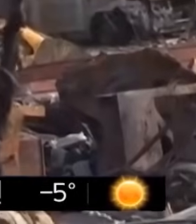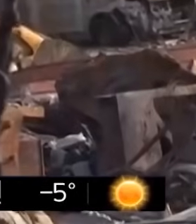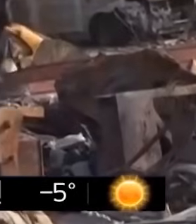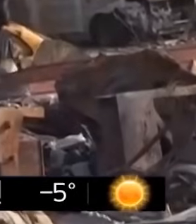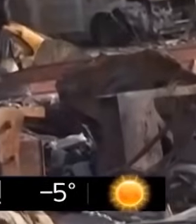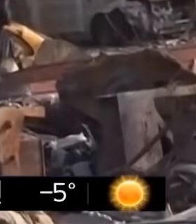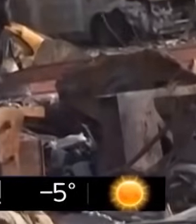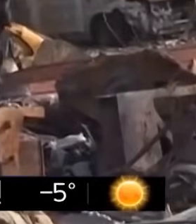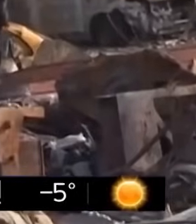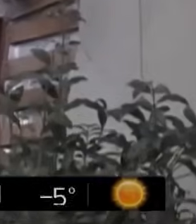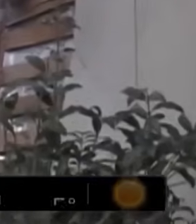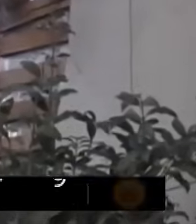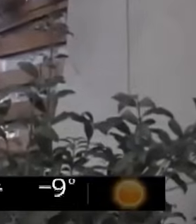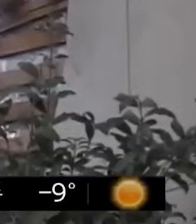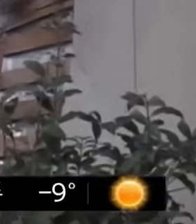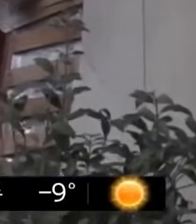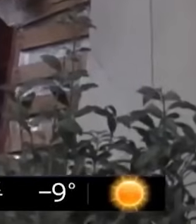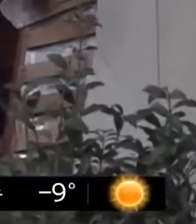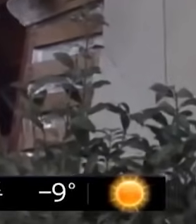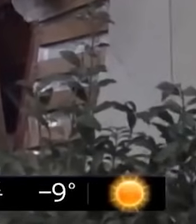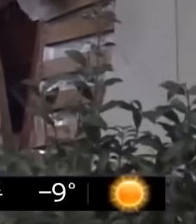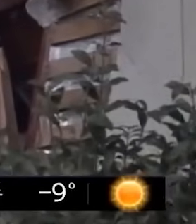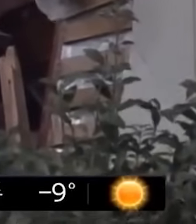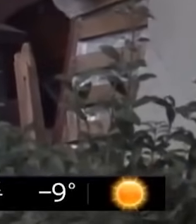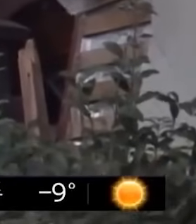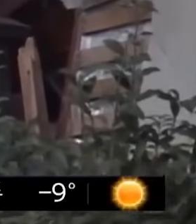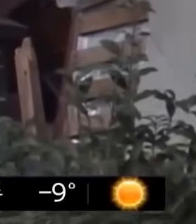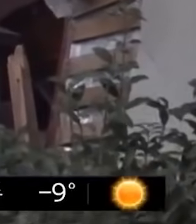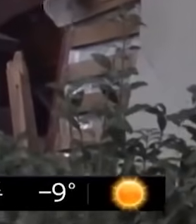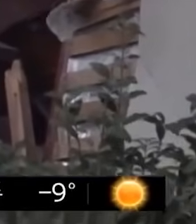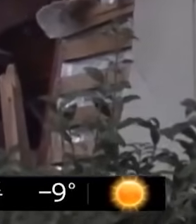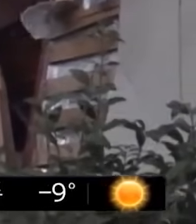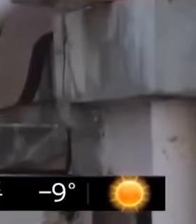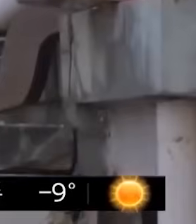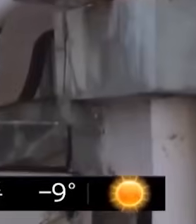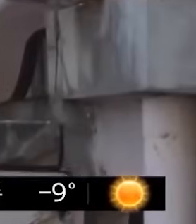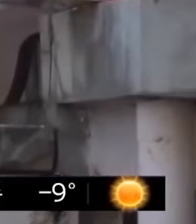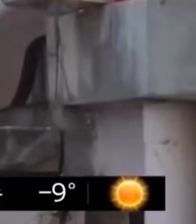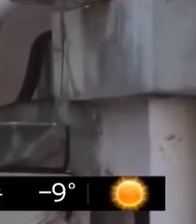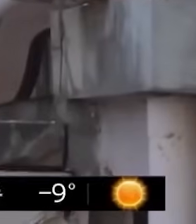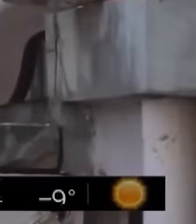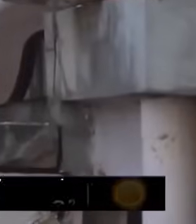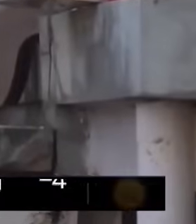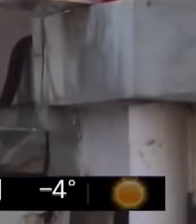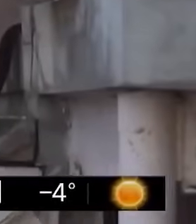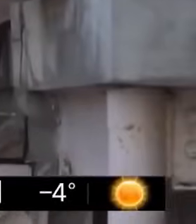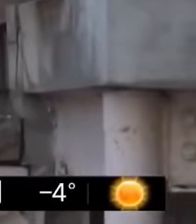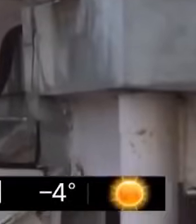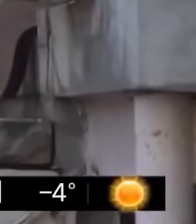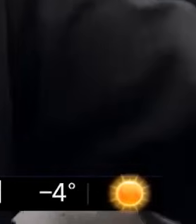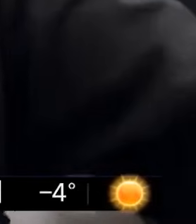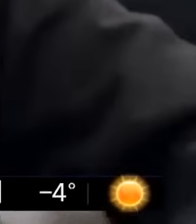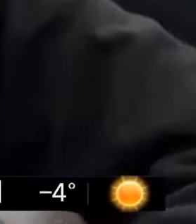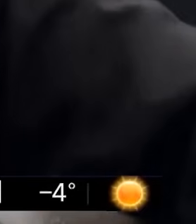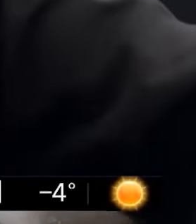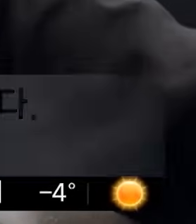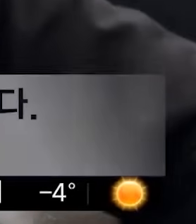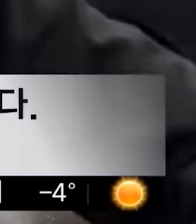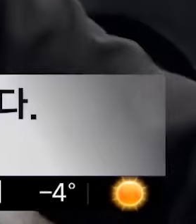이시카와현 와지마시. 구조대원들이 지진 피해를 입은 집들을 돌며 수색 작업을 벌입니다.